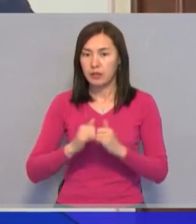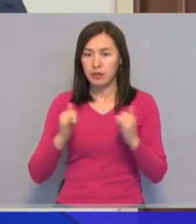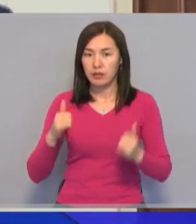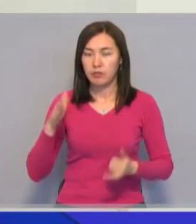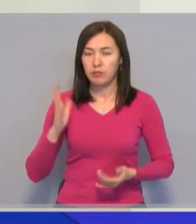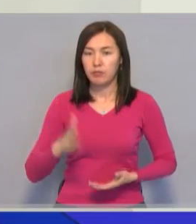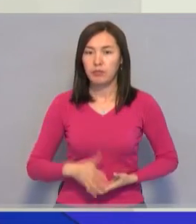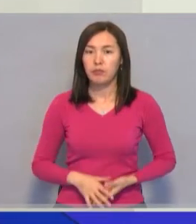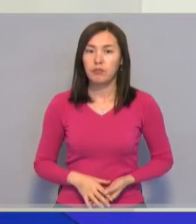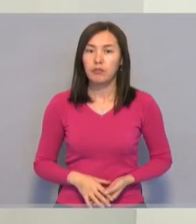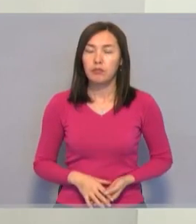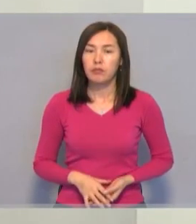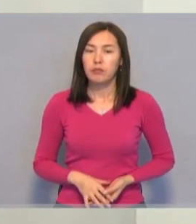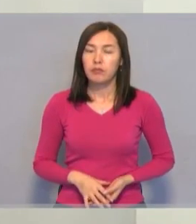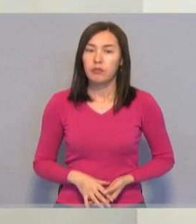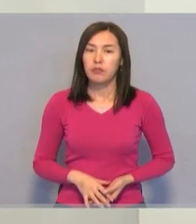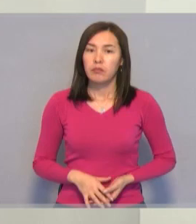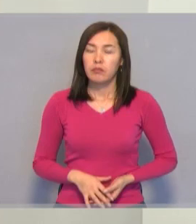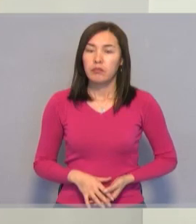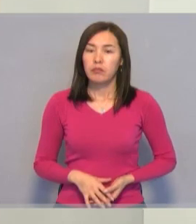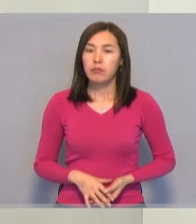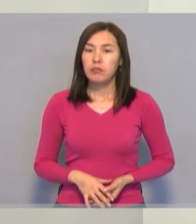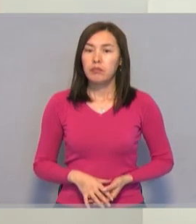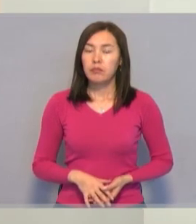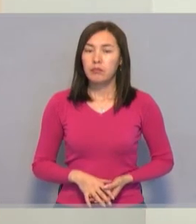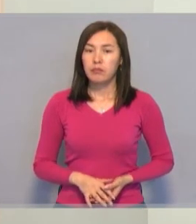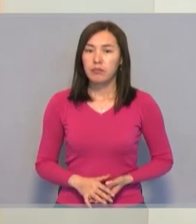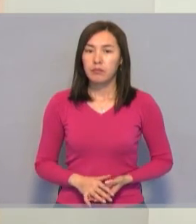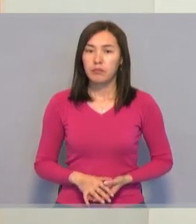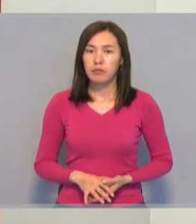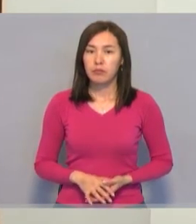де артатын болады. Дидар Өмірзақова, Әли Мәлік, Асылбек Мансұрхан, жаңалықтар.